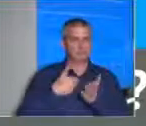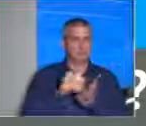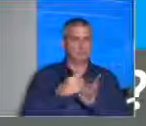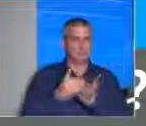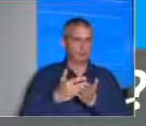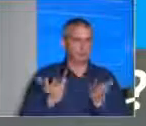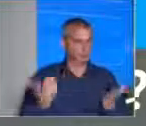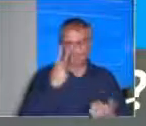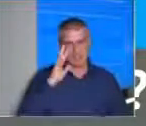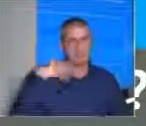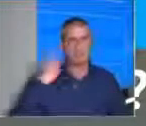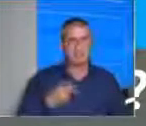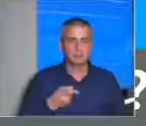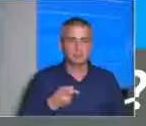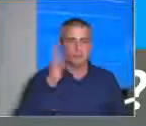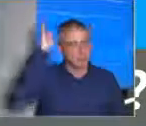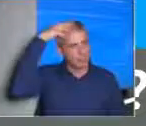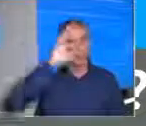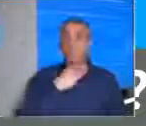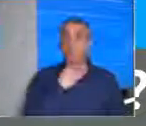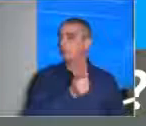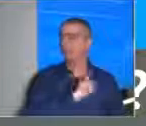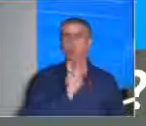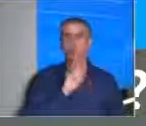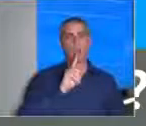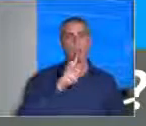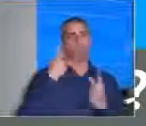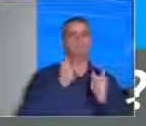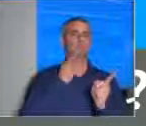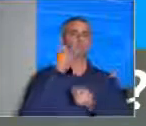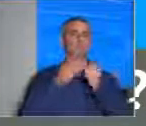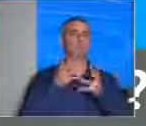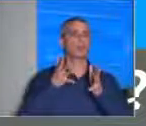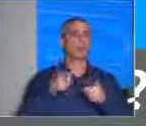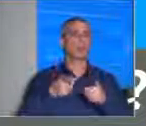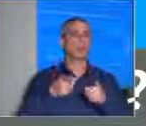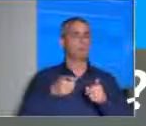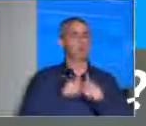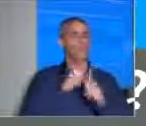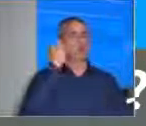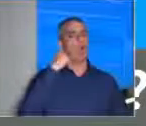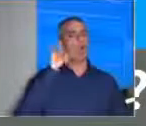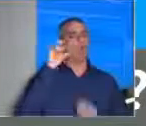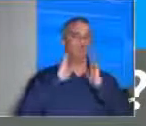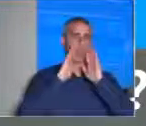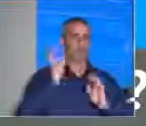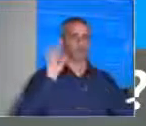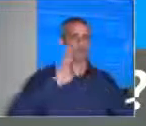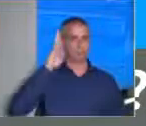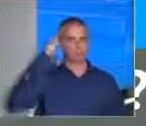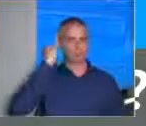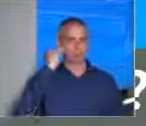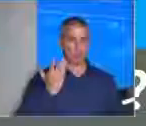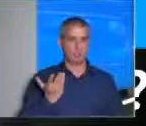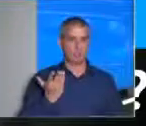נמשכים, נראה מה יהיה. טראמפ אפילו אמר שהוא לא מחשיב את השיגורים התוקפניים הללו כהפרת אמון מצד צפון